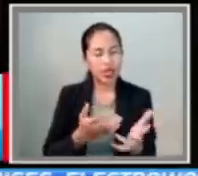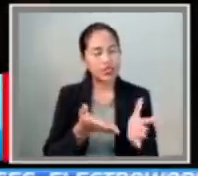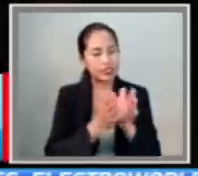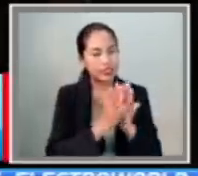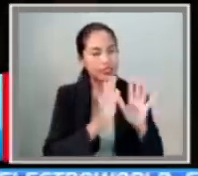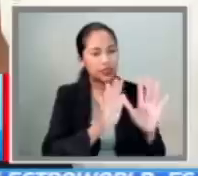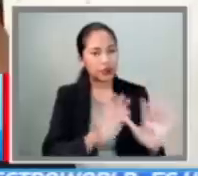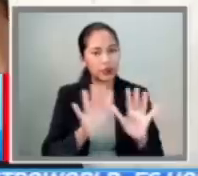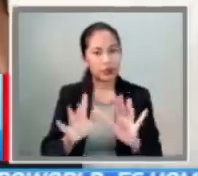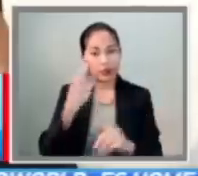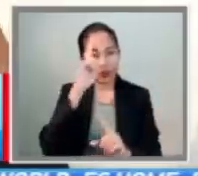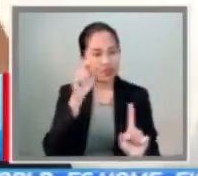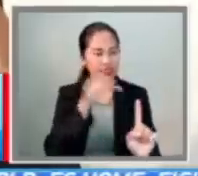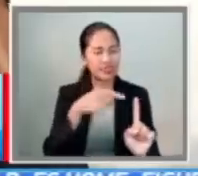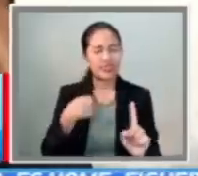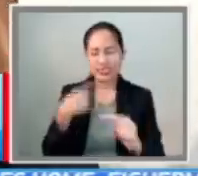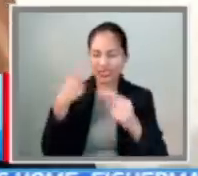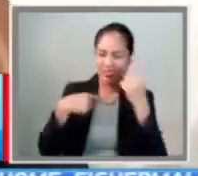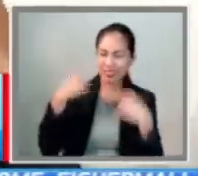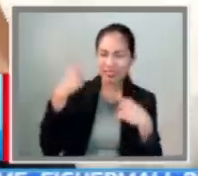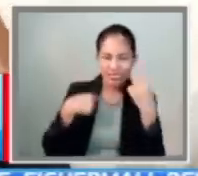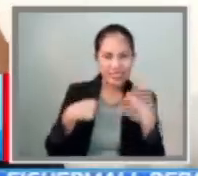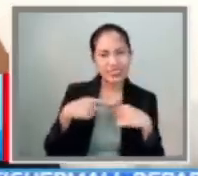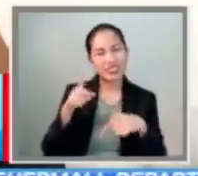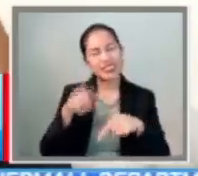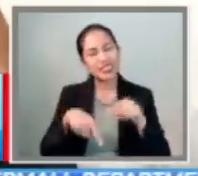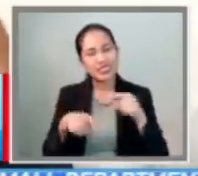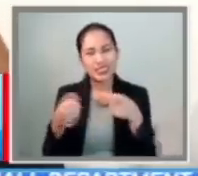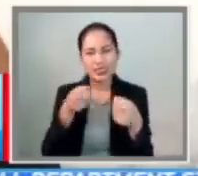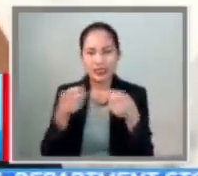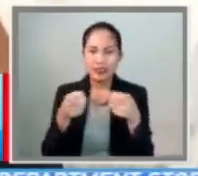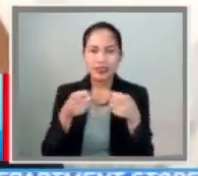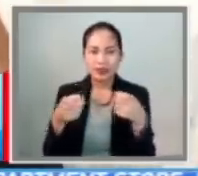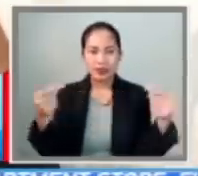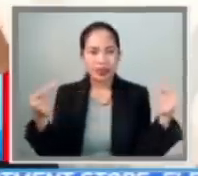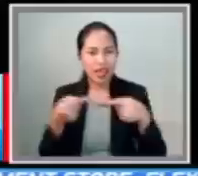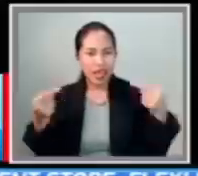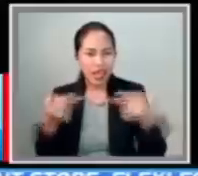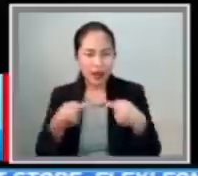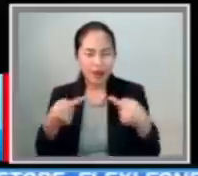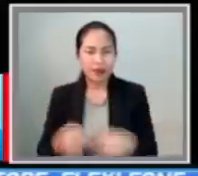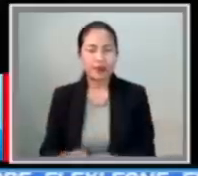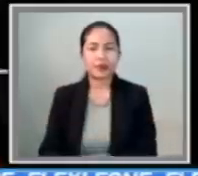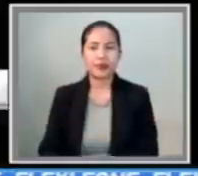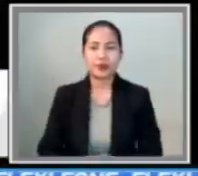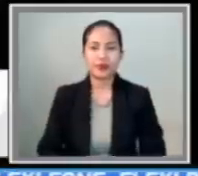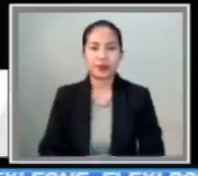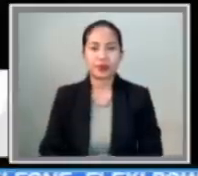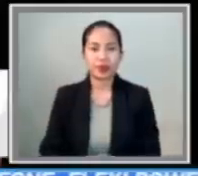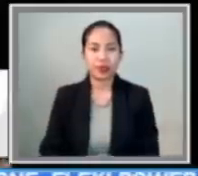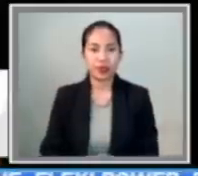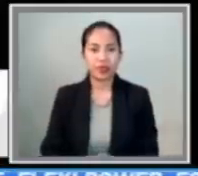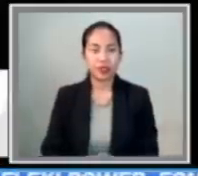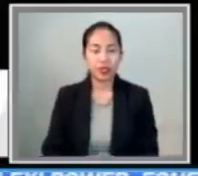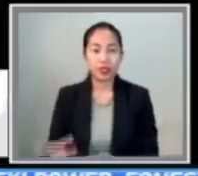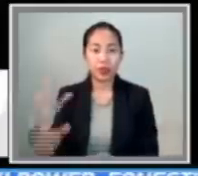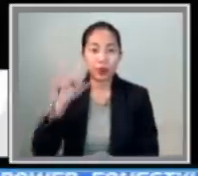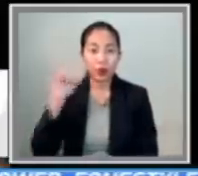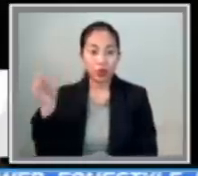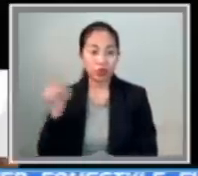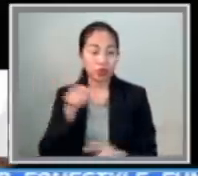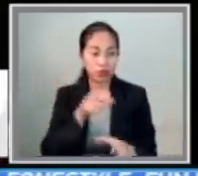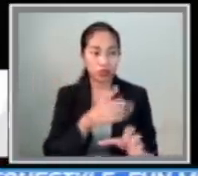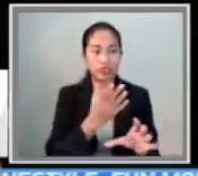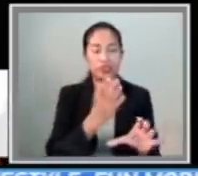niya kaya. 2 p.m. na-reported sa MMDA yan na stalled vehicle due mechanical problem.